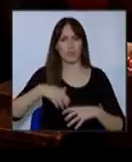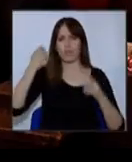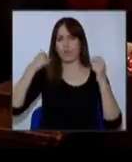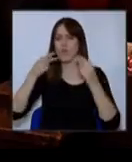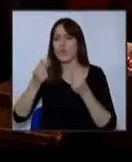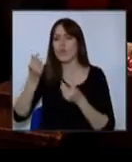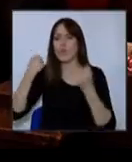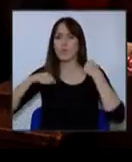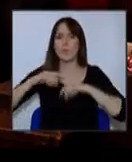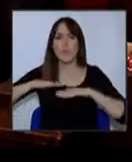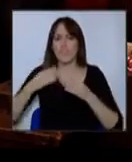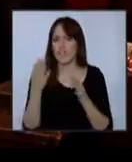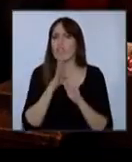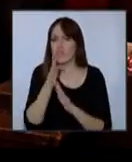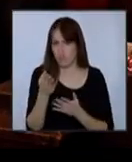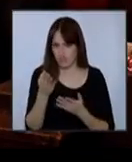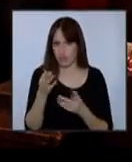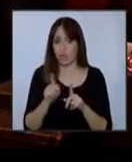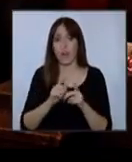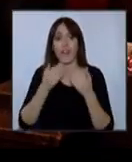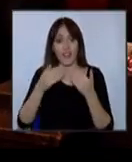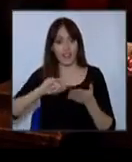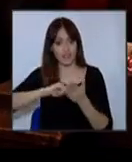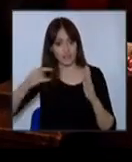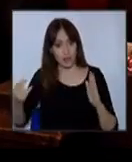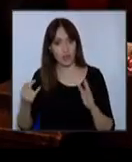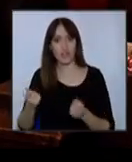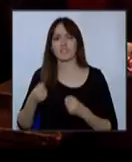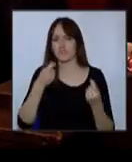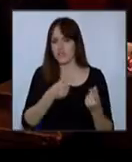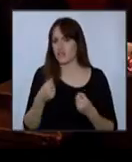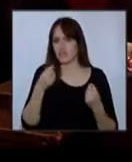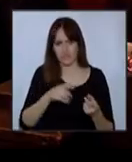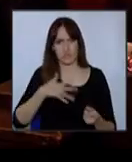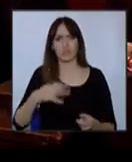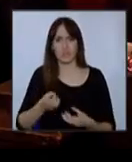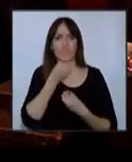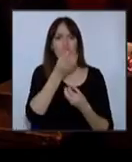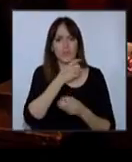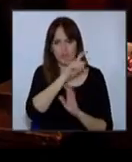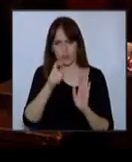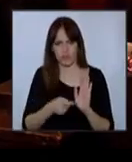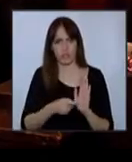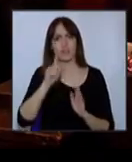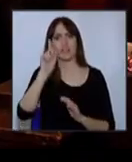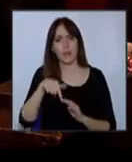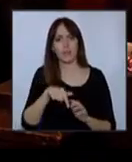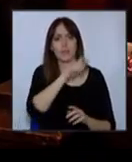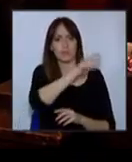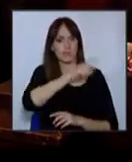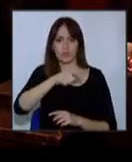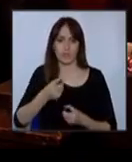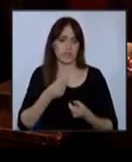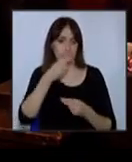de les entitats públiques. Les noves tecnologies ens permeten donar resposta a la demanda de la ciutadania de major coneixement